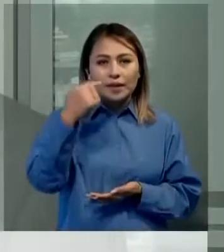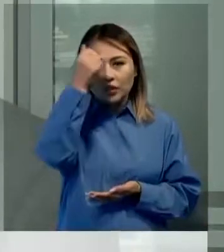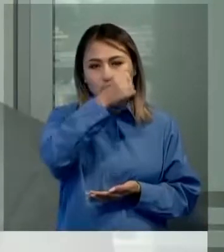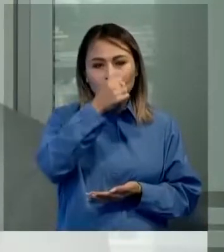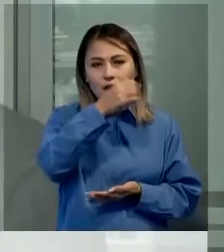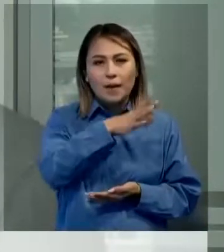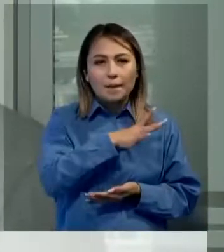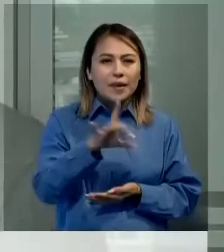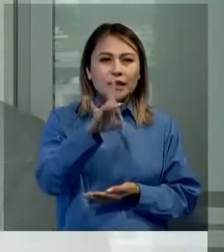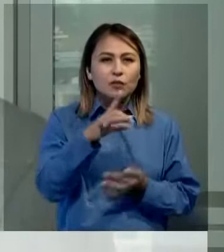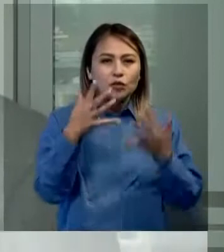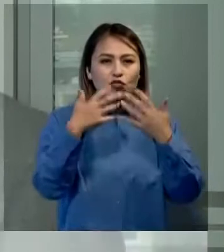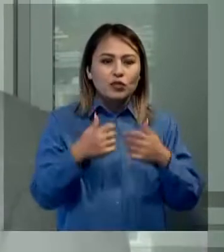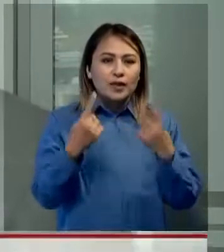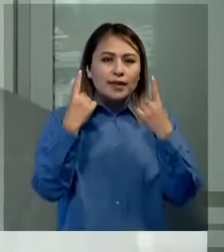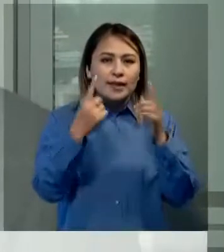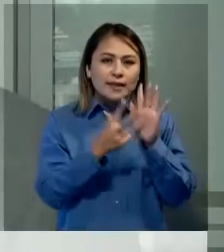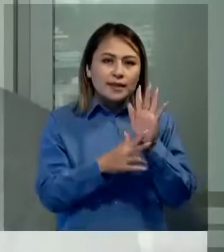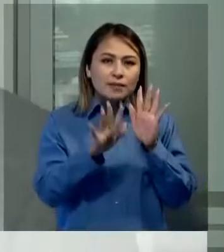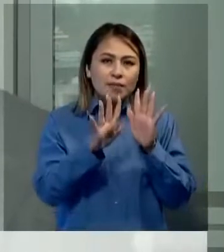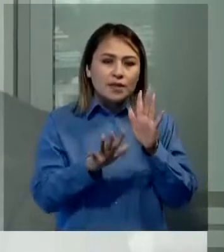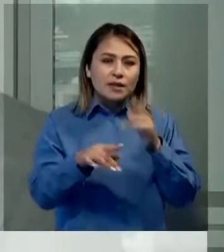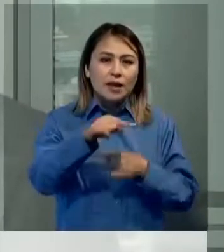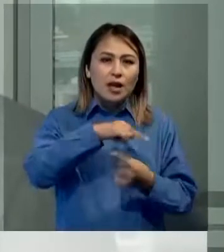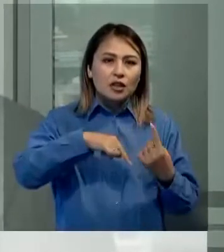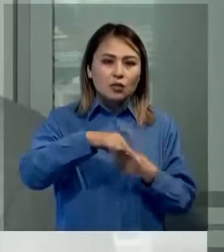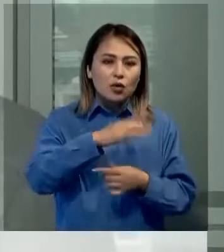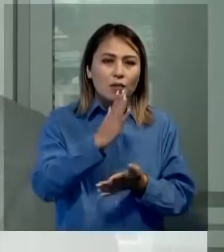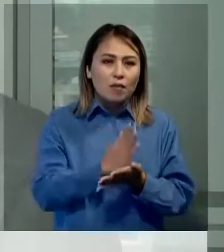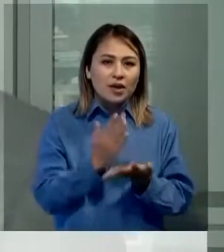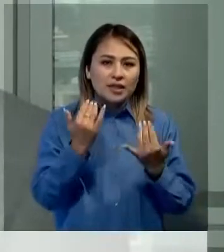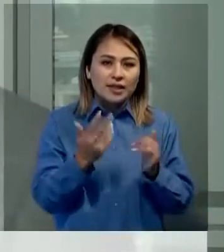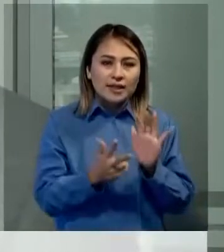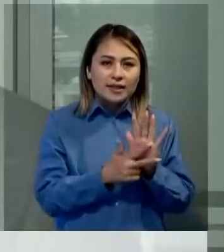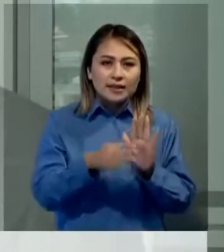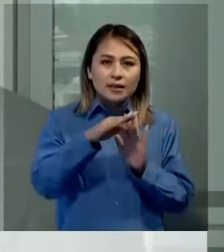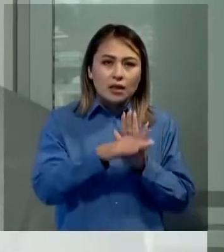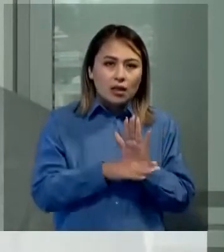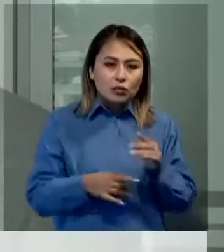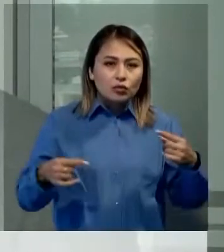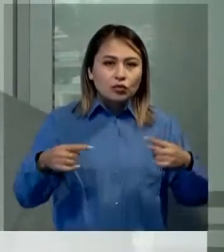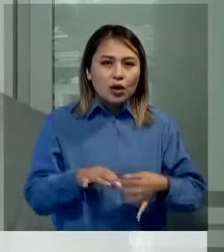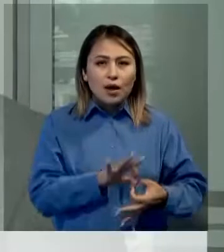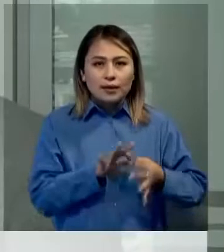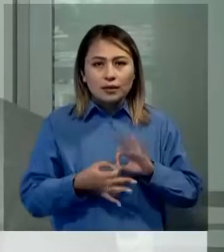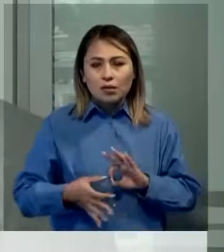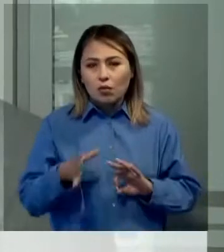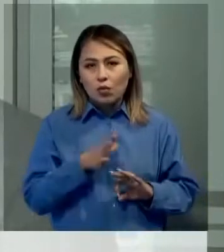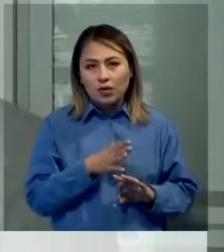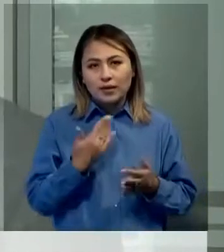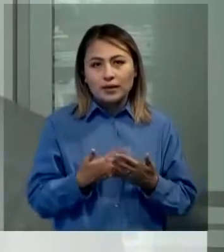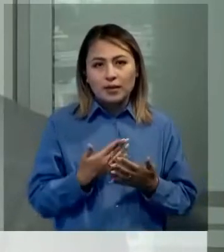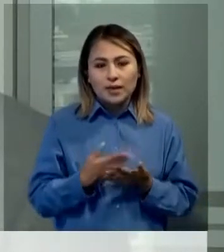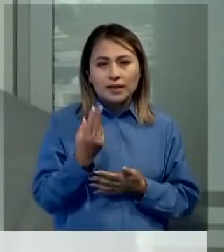аралығында республика бойынша әрі деген 85 кәсіпорынға талдау жасады. Нәтижесінде біз 8 сала бойынша анықтамалық әзірледік. Оның ішінде,